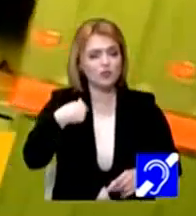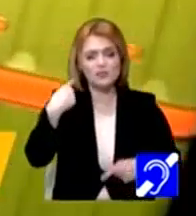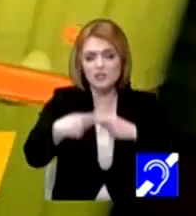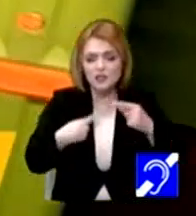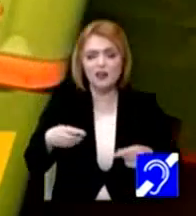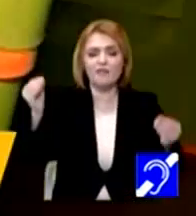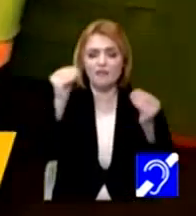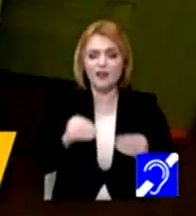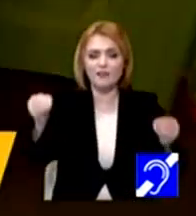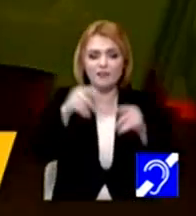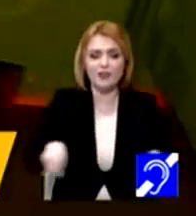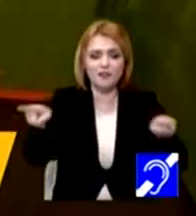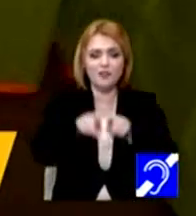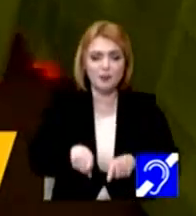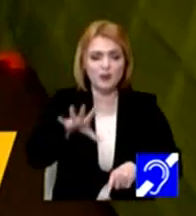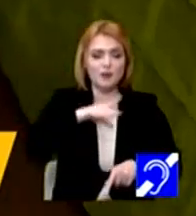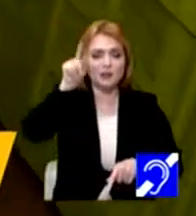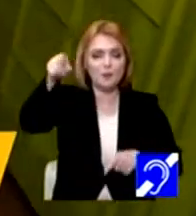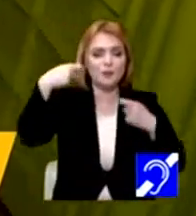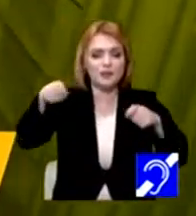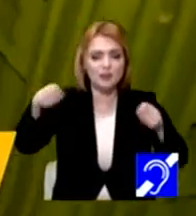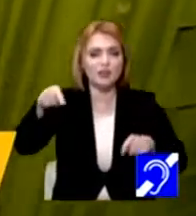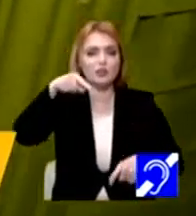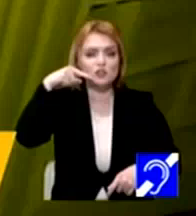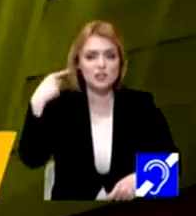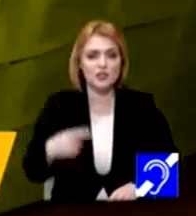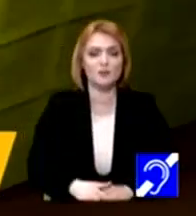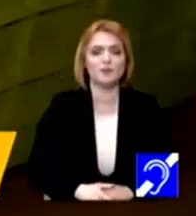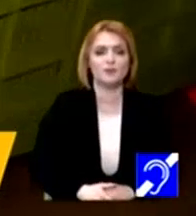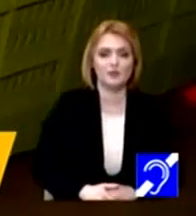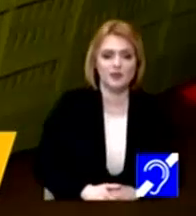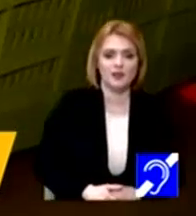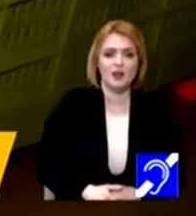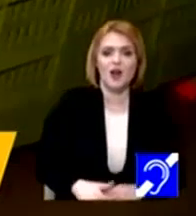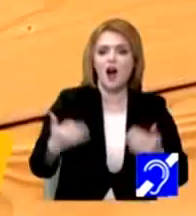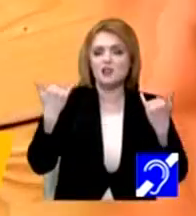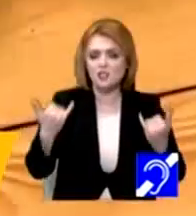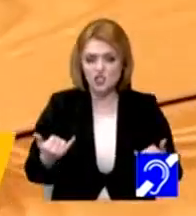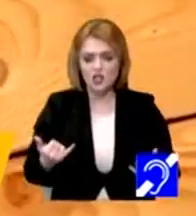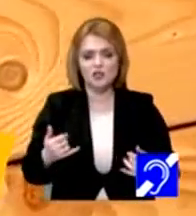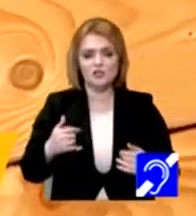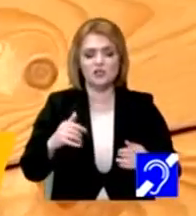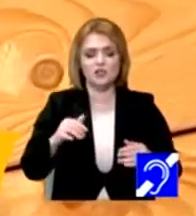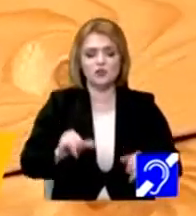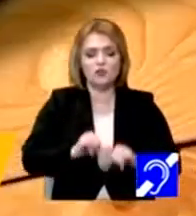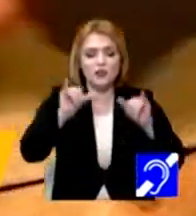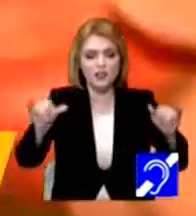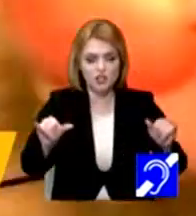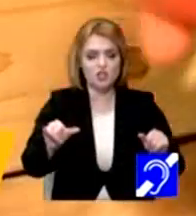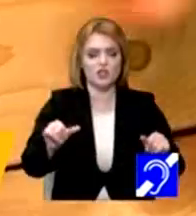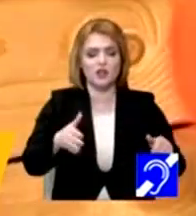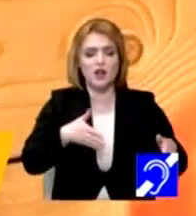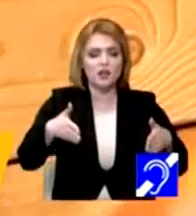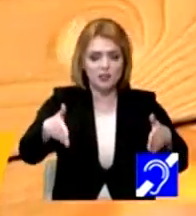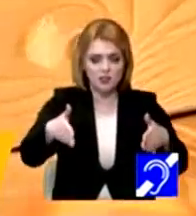rusească, din cauza costurilor foarte mari a noilor trasee de logistică care se ridică pentru un camion